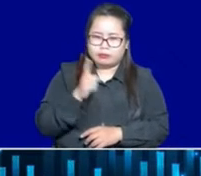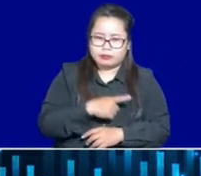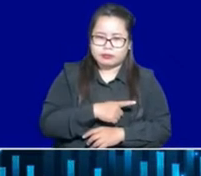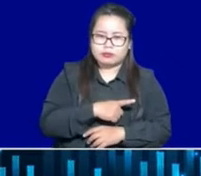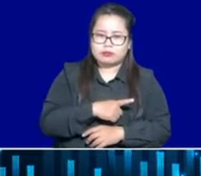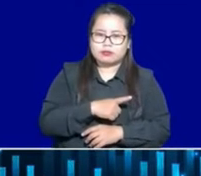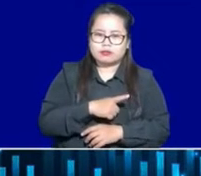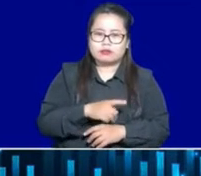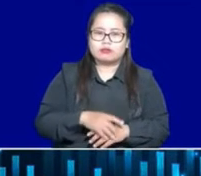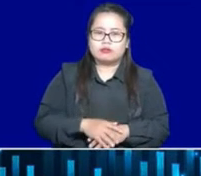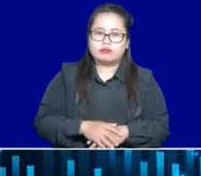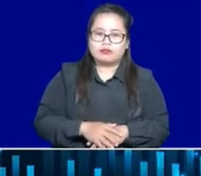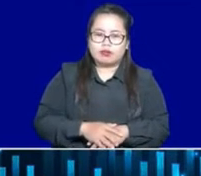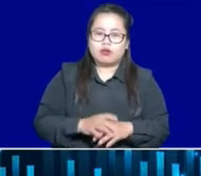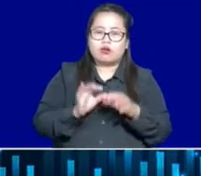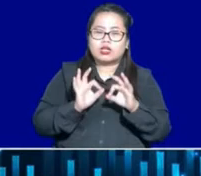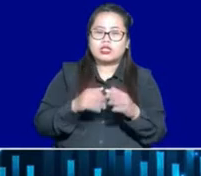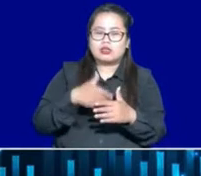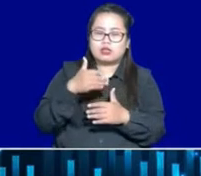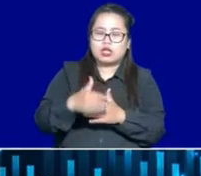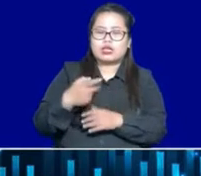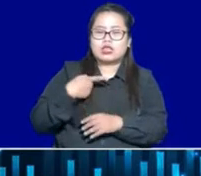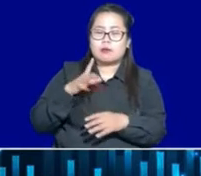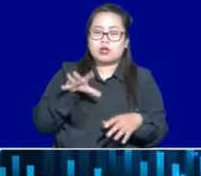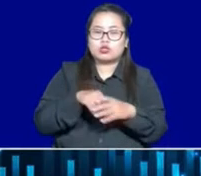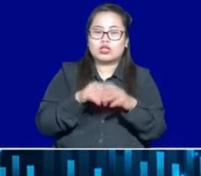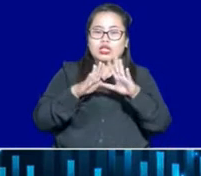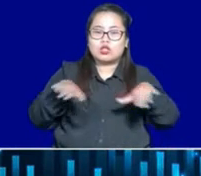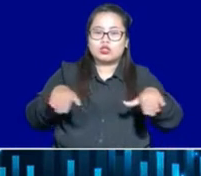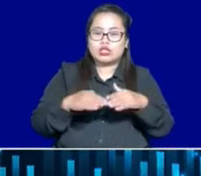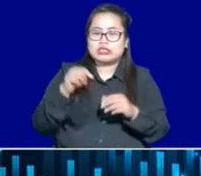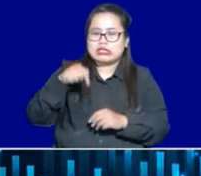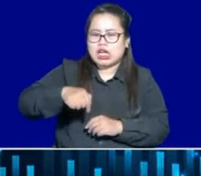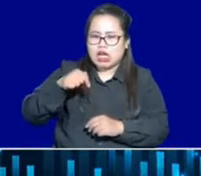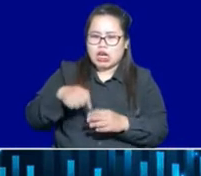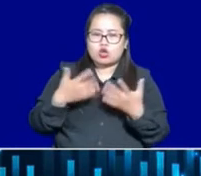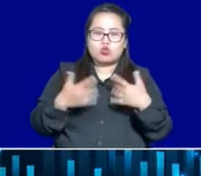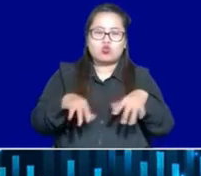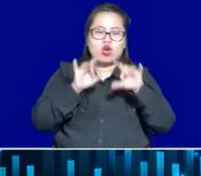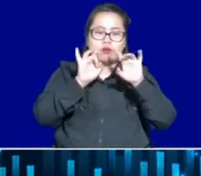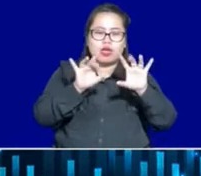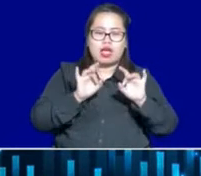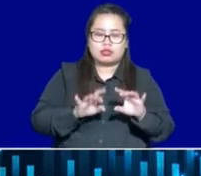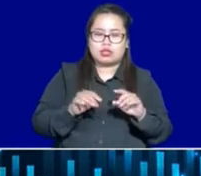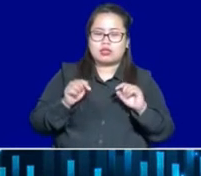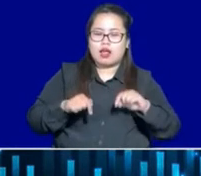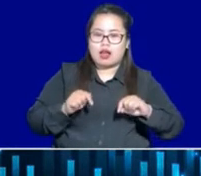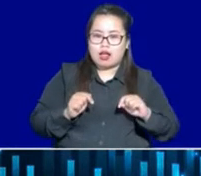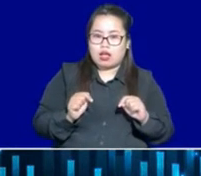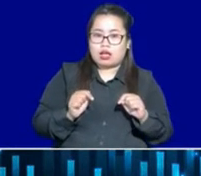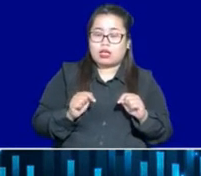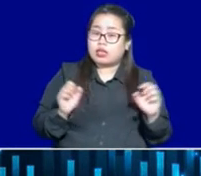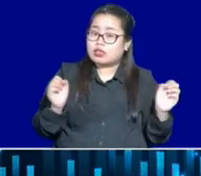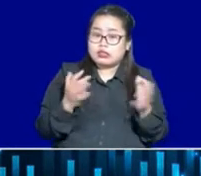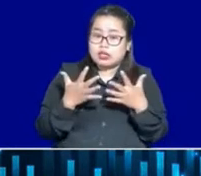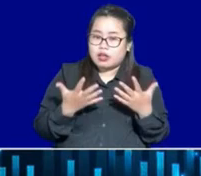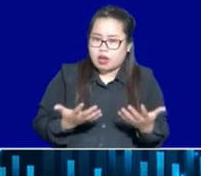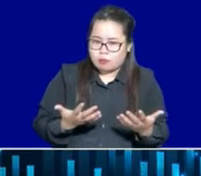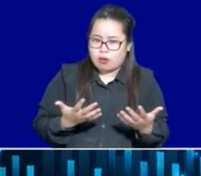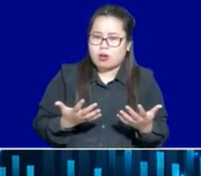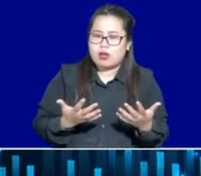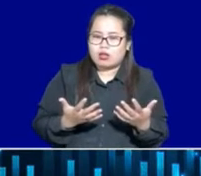dagang. Kemudian kita masuk di industri yang sekarang yang luar biasa juga. Apa yang terjadi? Kita